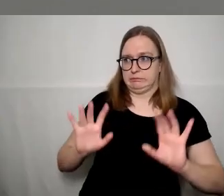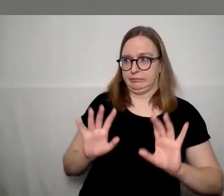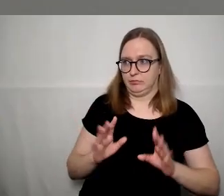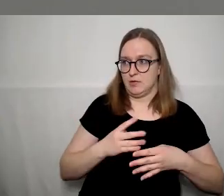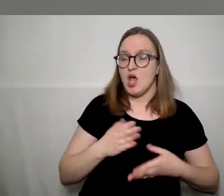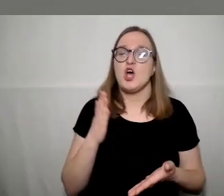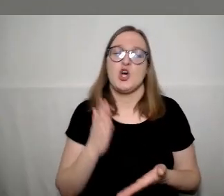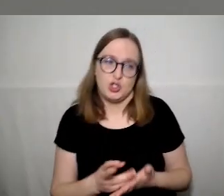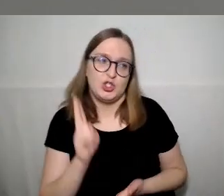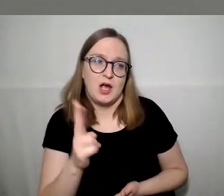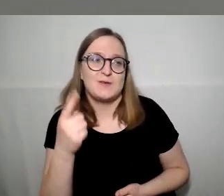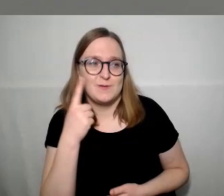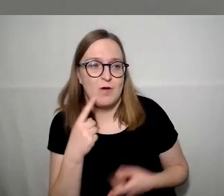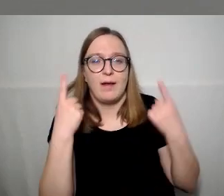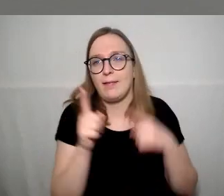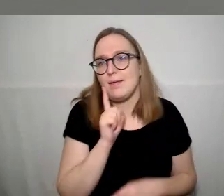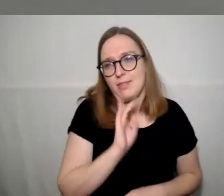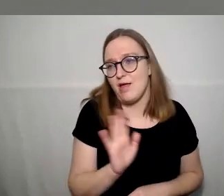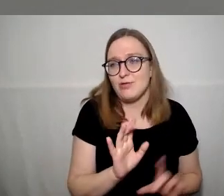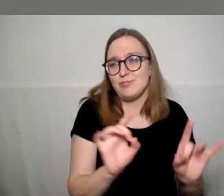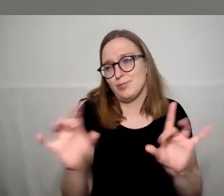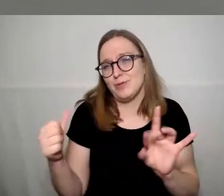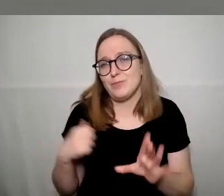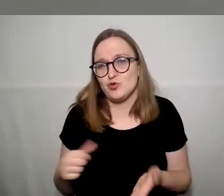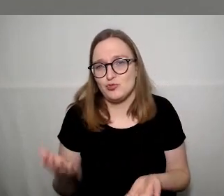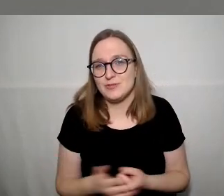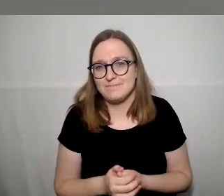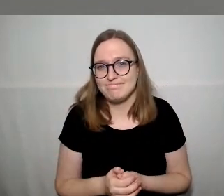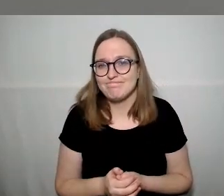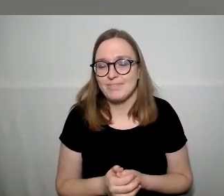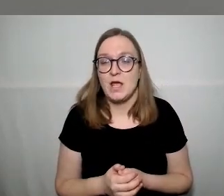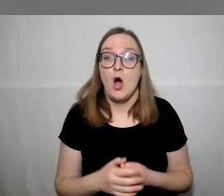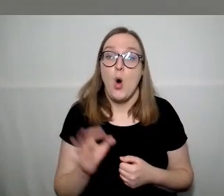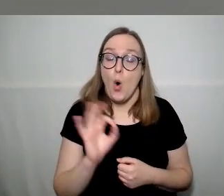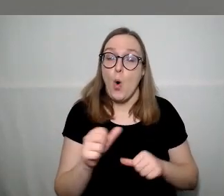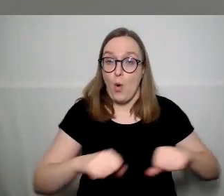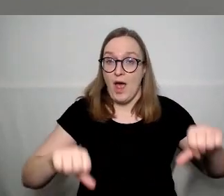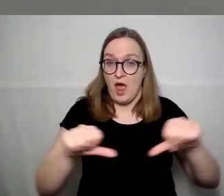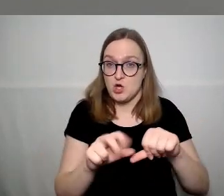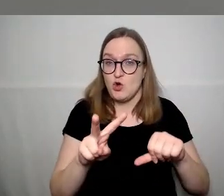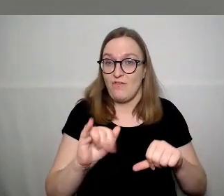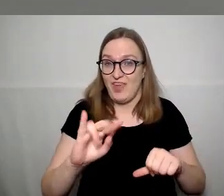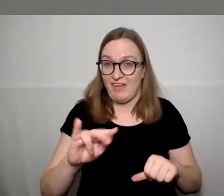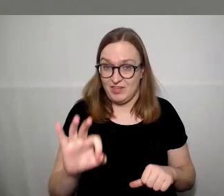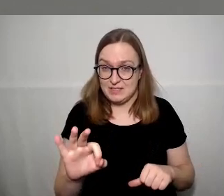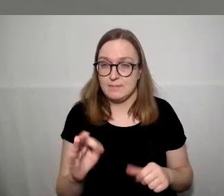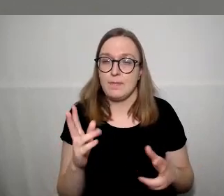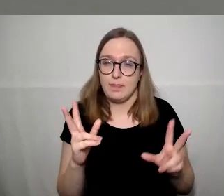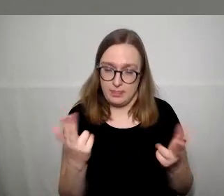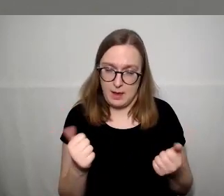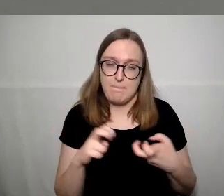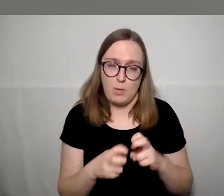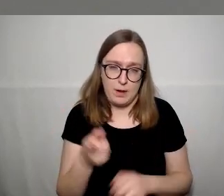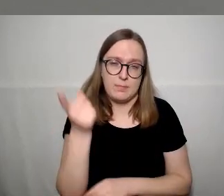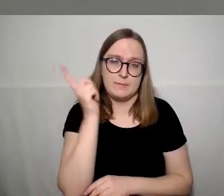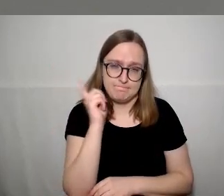nori, kurios nenori. Tai vėlgi tas klausimas. Dėl Vievio ežero, tai taip pat yra labai sena problema.